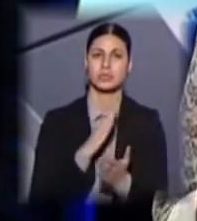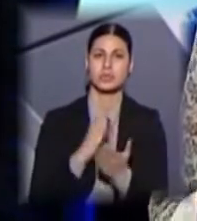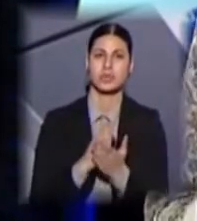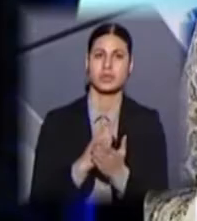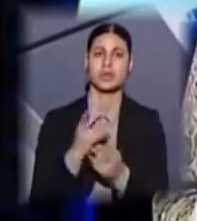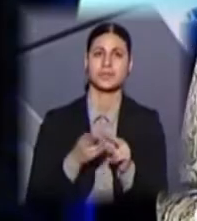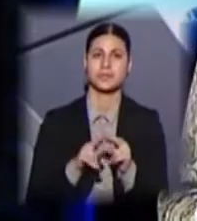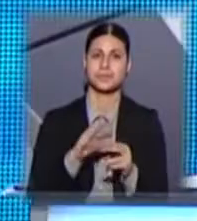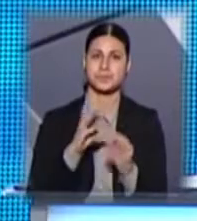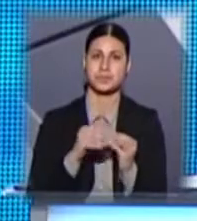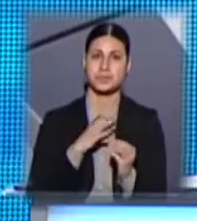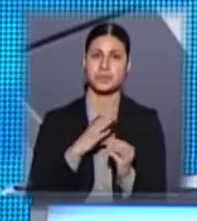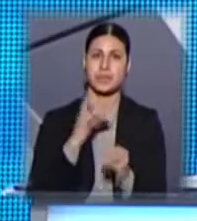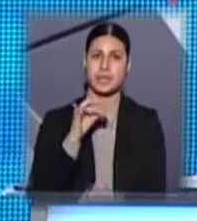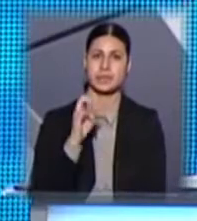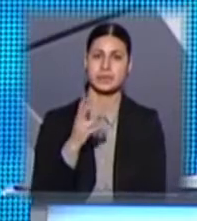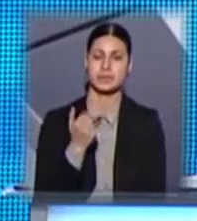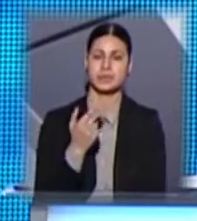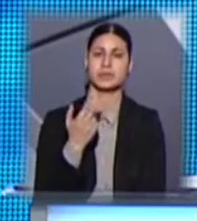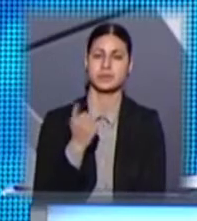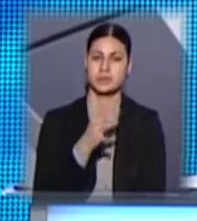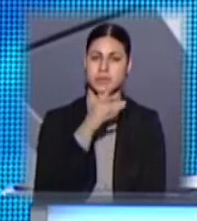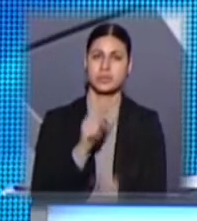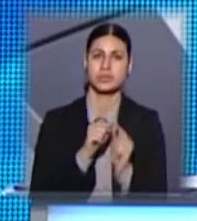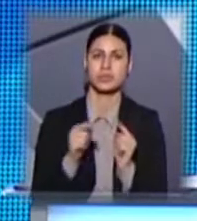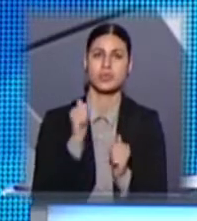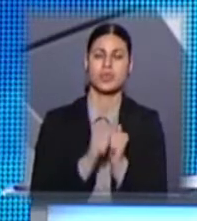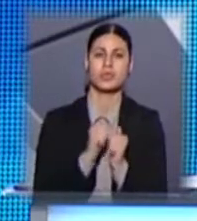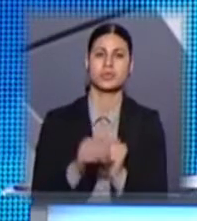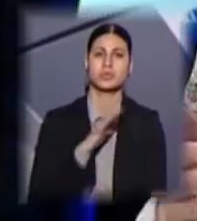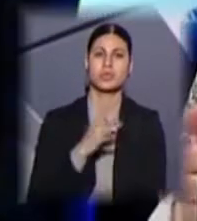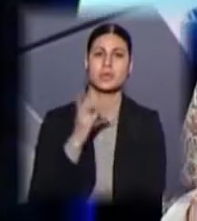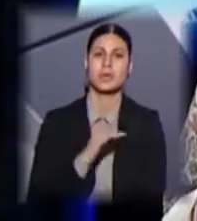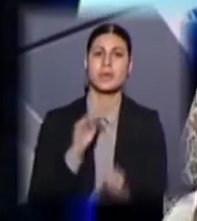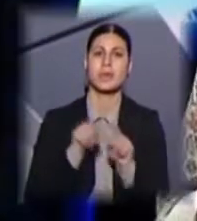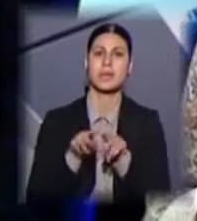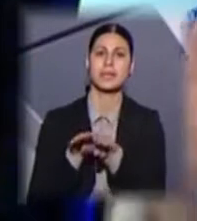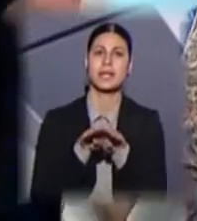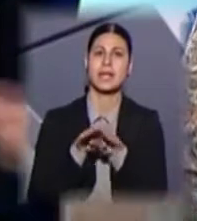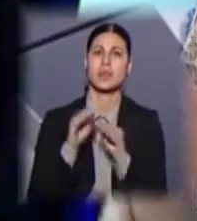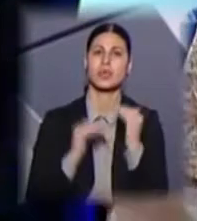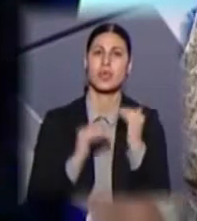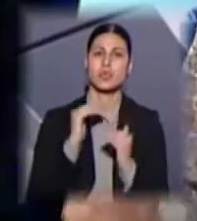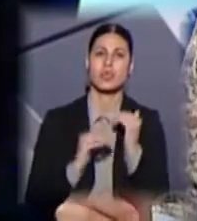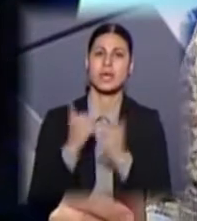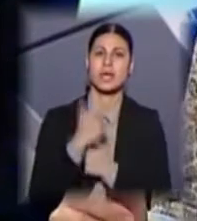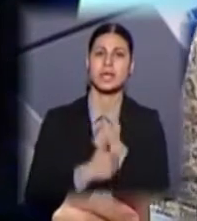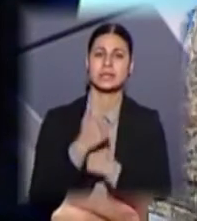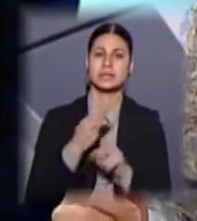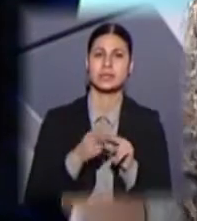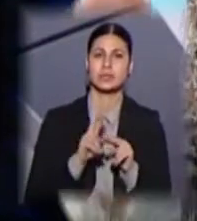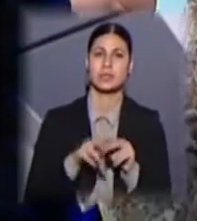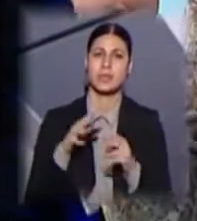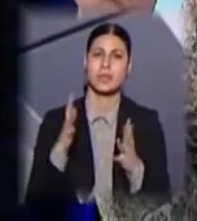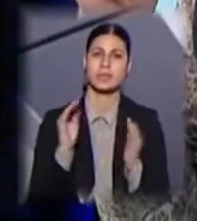ეს გარკვეული რისკებთან იყო დაკავშირებული თავიდანვე, ალბათ იმ პერიოდში, როცა ყოველთვის იყო, მაგრამ თანაბარი კონკურენციის პირობებში, მეტნაკლებად თანაბარი